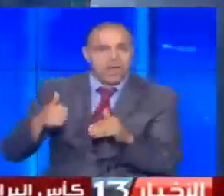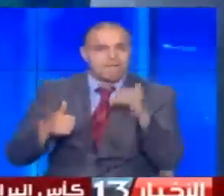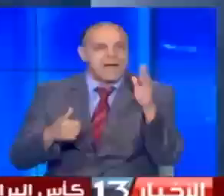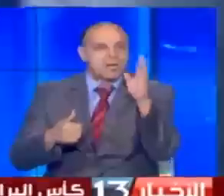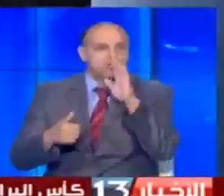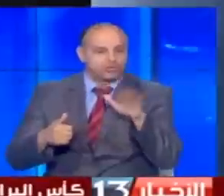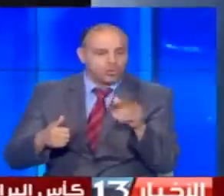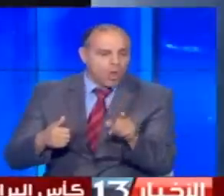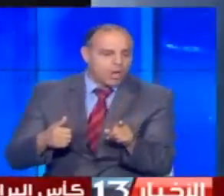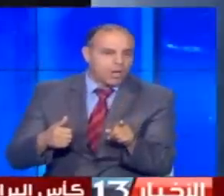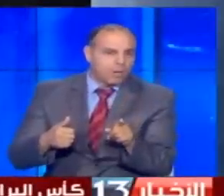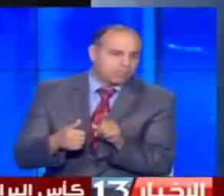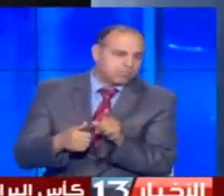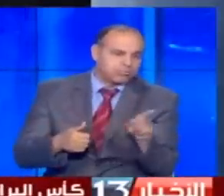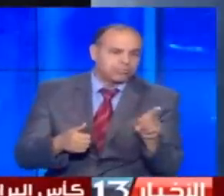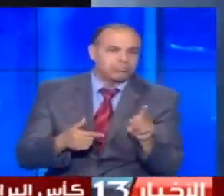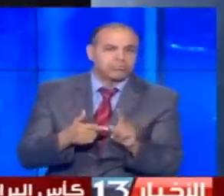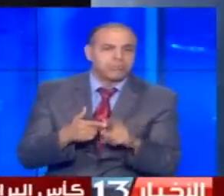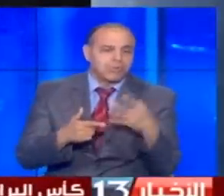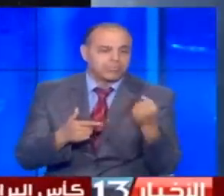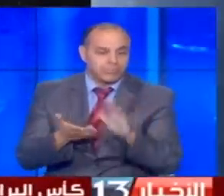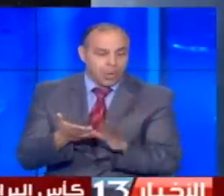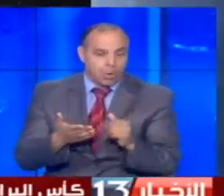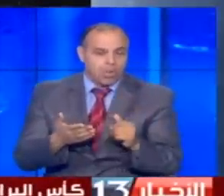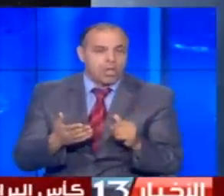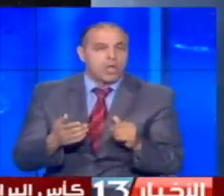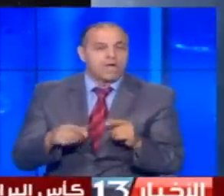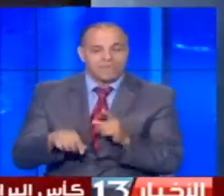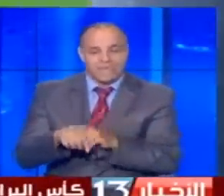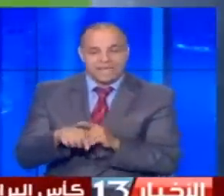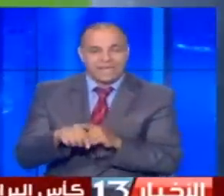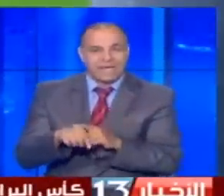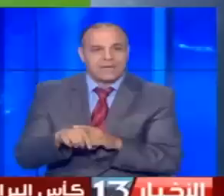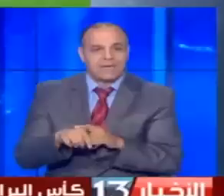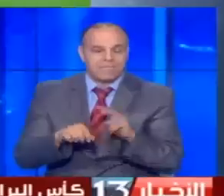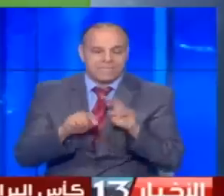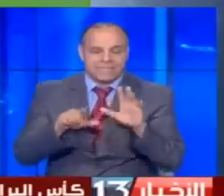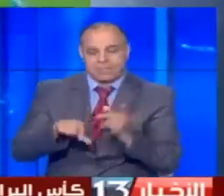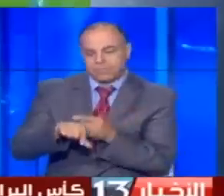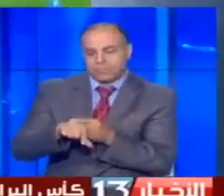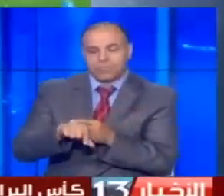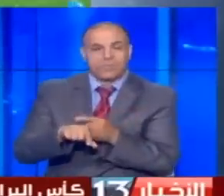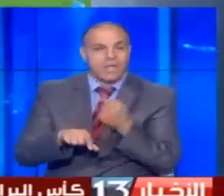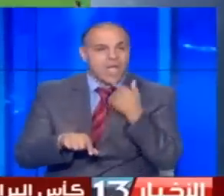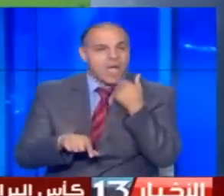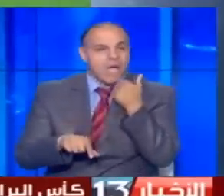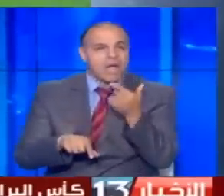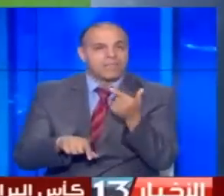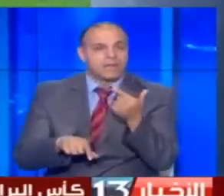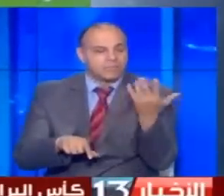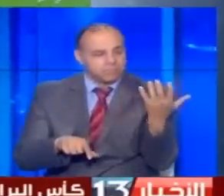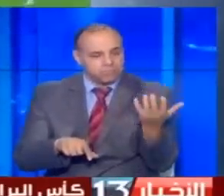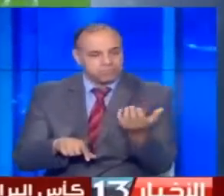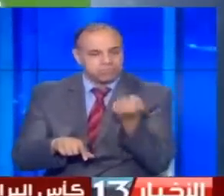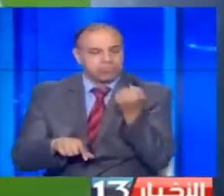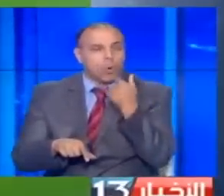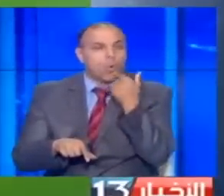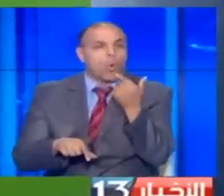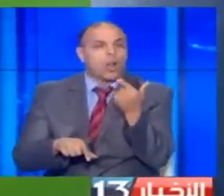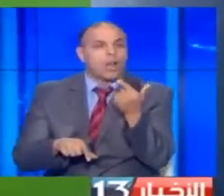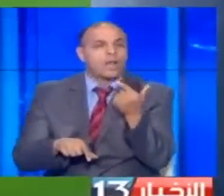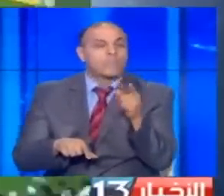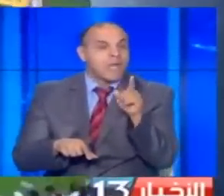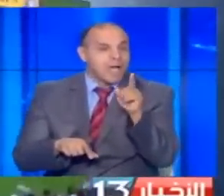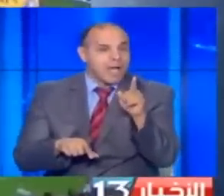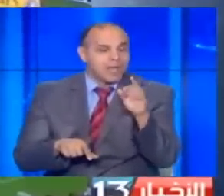ايران باكوس التسجيل اصحاب الارض منذ الدقيقه السابعه والعشرين مانحا لديه تاهلا ولكن بمزيد كل وزير و